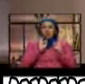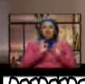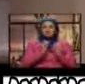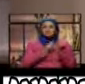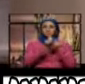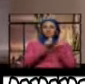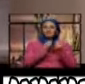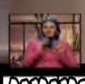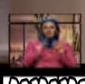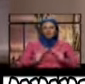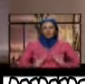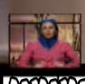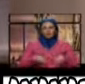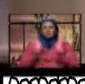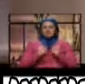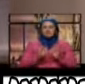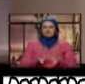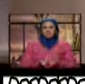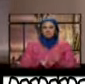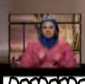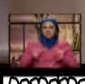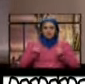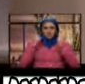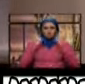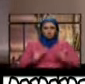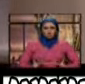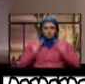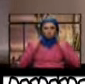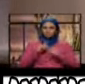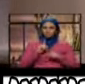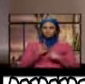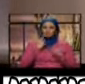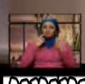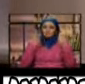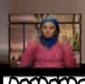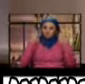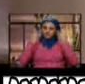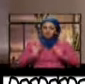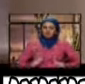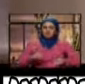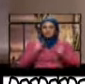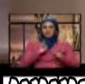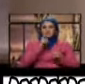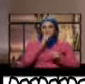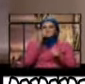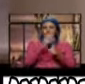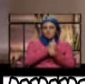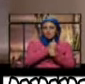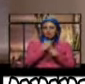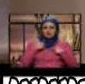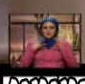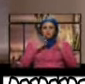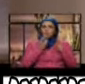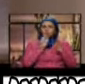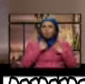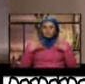قابل يا ست ربنا يهديك ان شاء الله. سبحان الله. حقيقة. فأنا أقول أو يعني